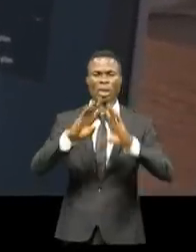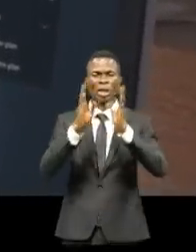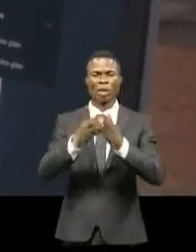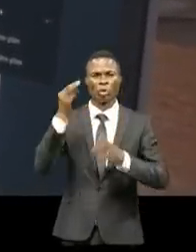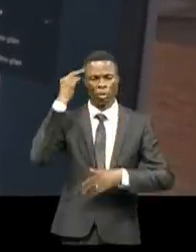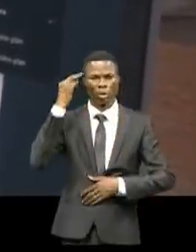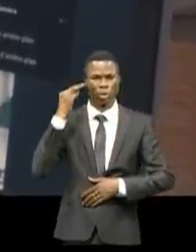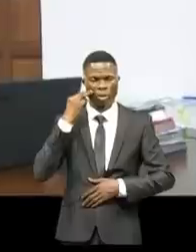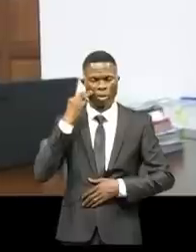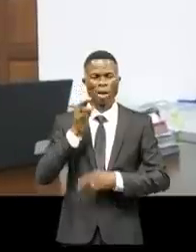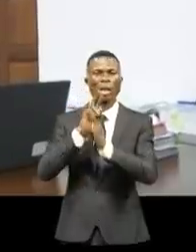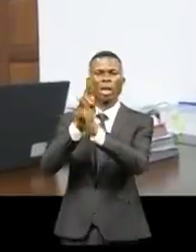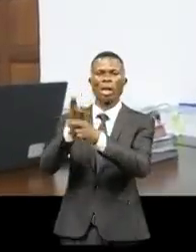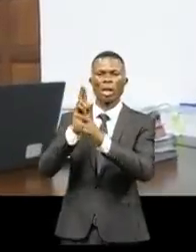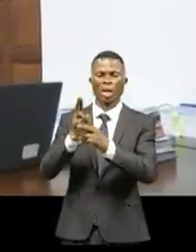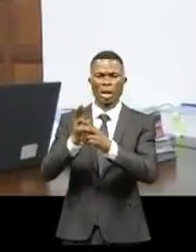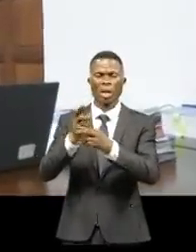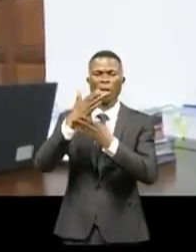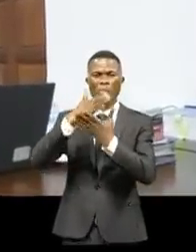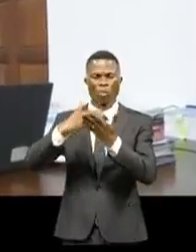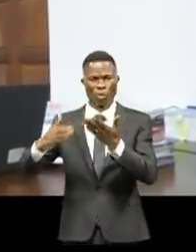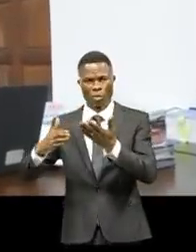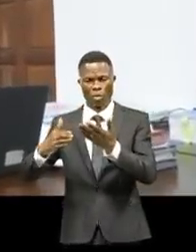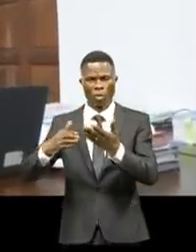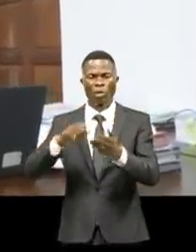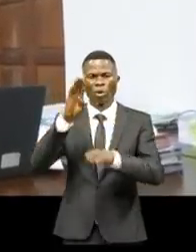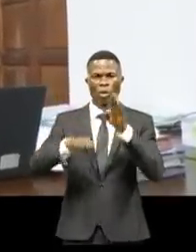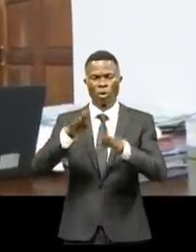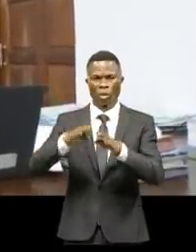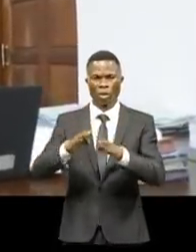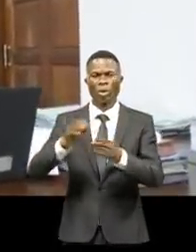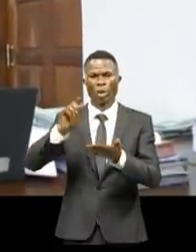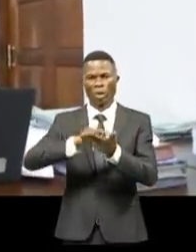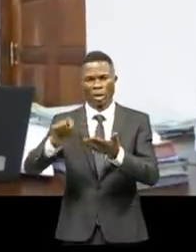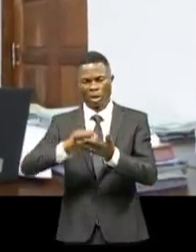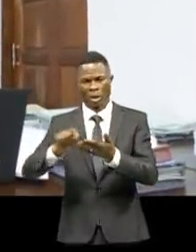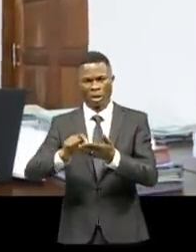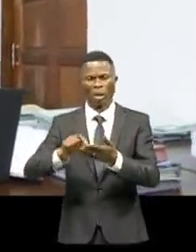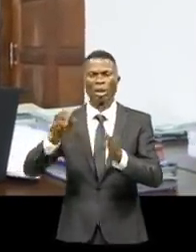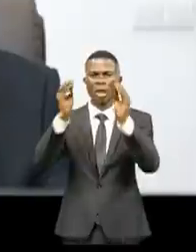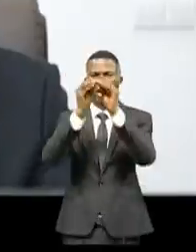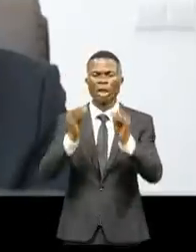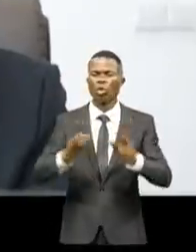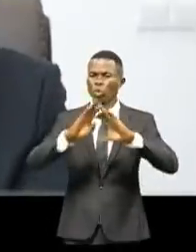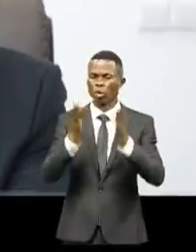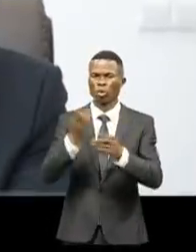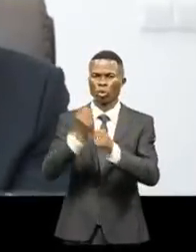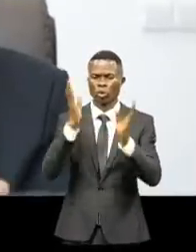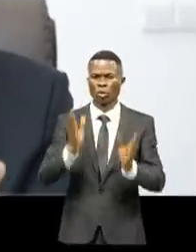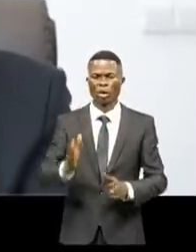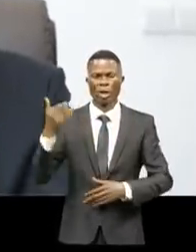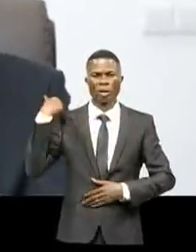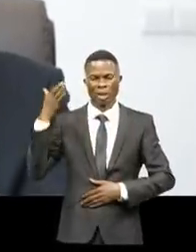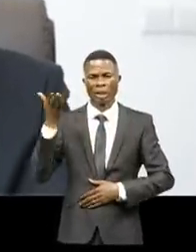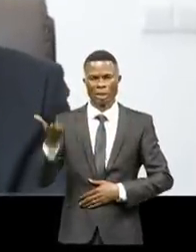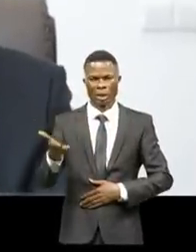ministres un rapport à mi-parcours du processus de l'assainissement et de la maîtrise des effectifs des agents de carrière service public